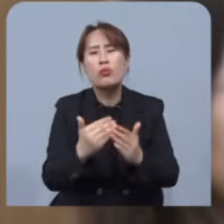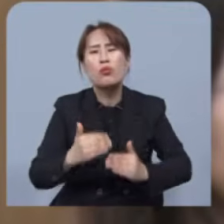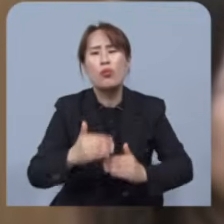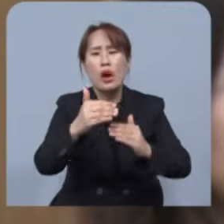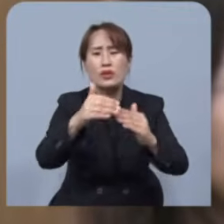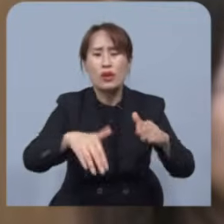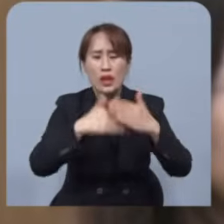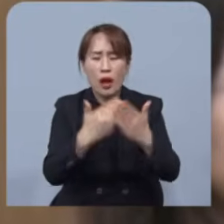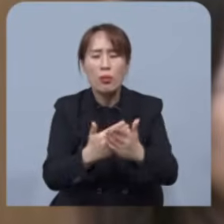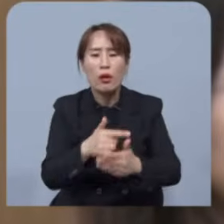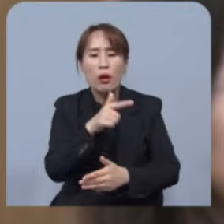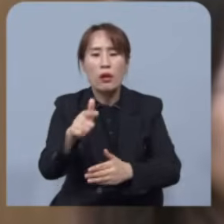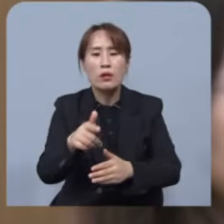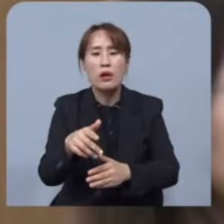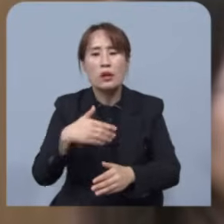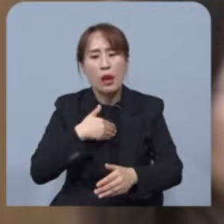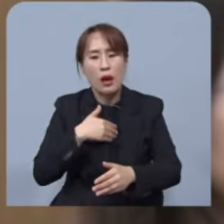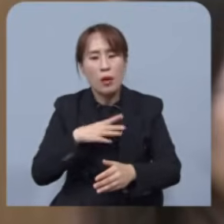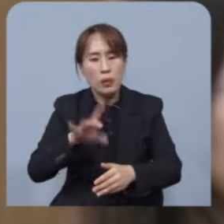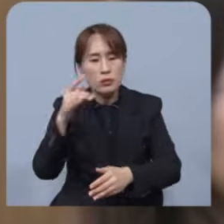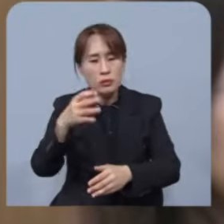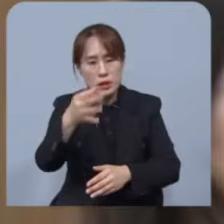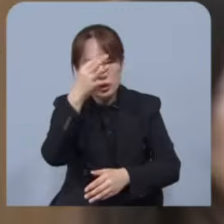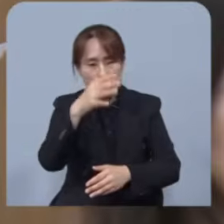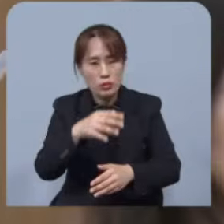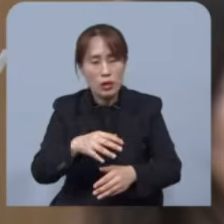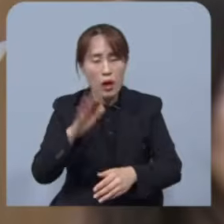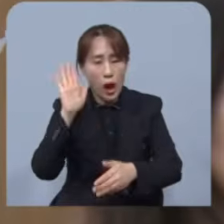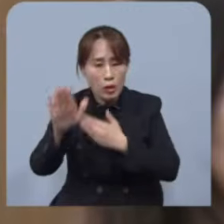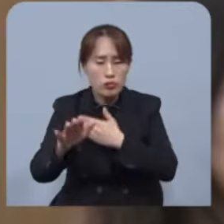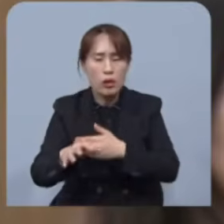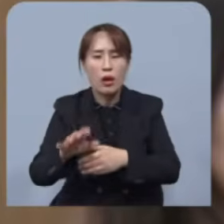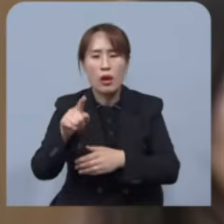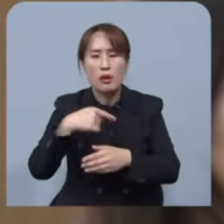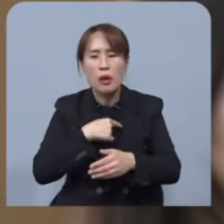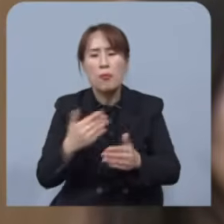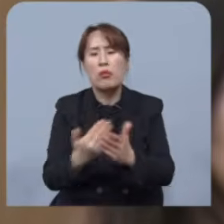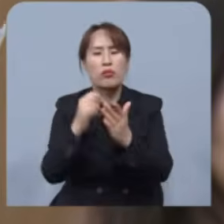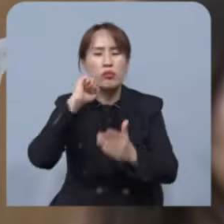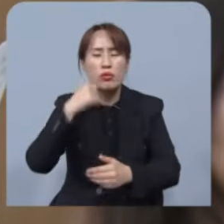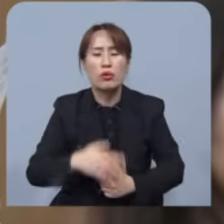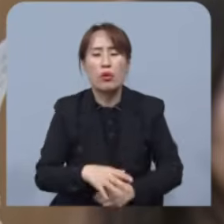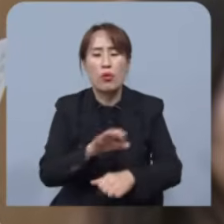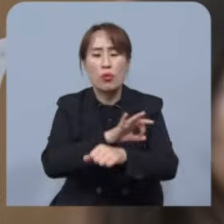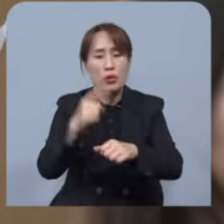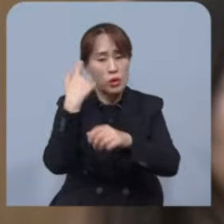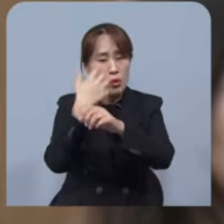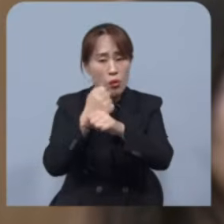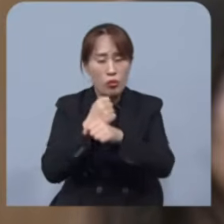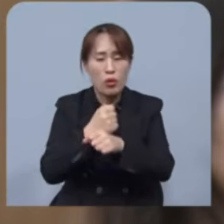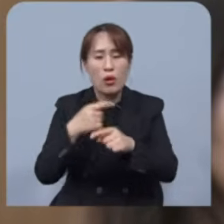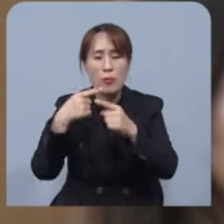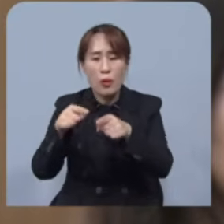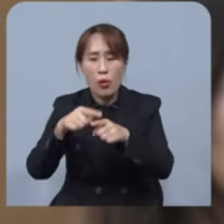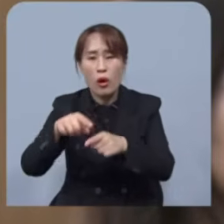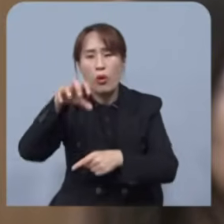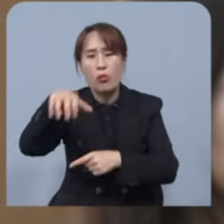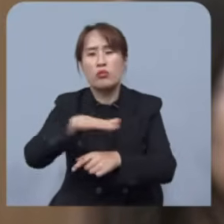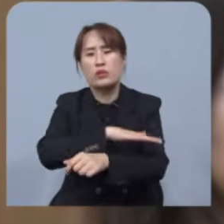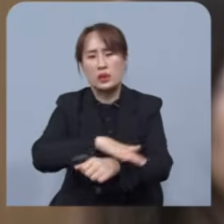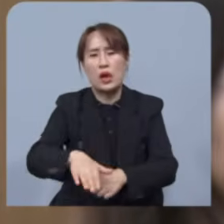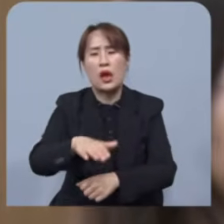다 거치다 보면 시장을 선점하기가 쉽지 않은 것이 사실입니다. 여기 오송은 연구개발과 시험평가 인프라가